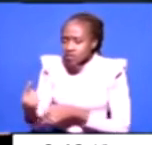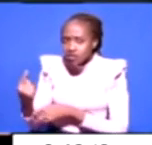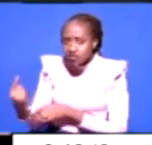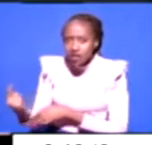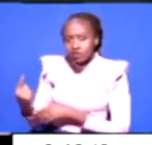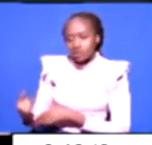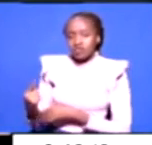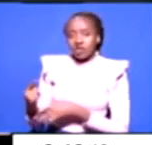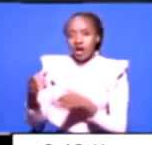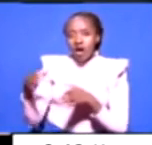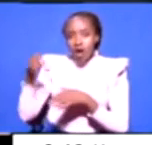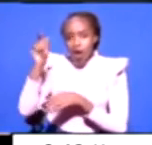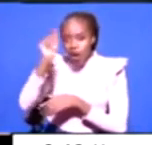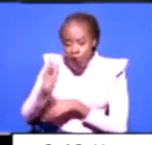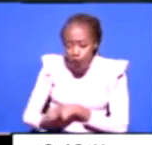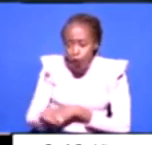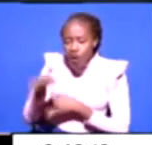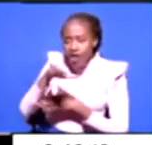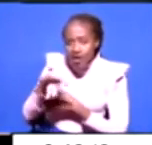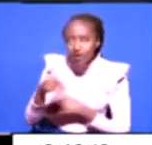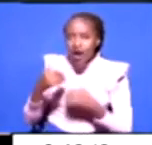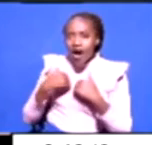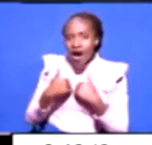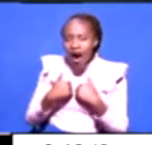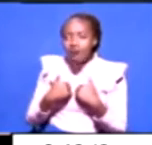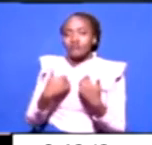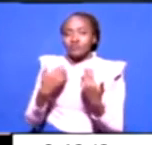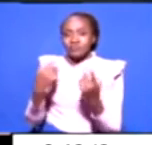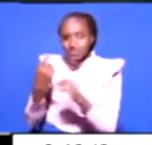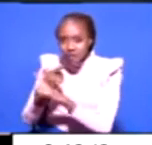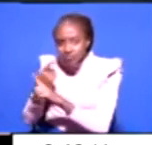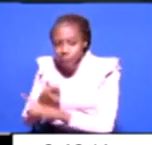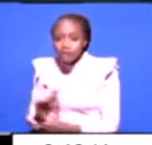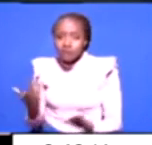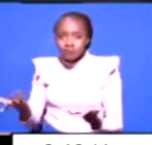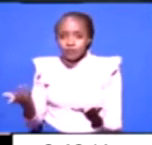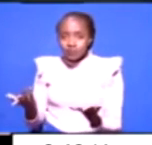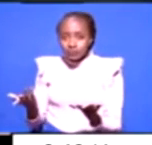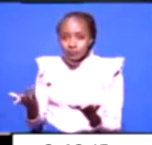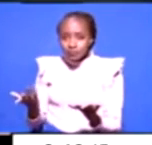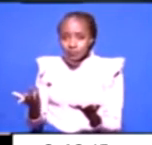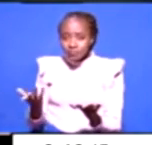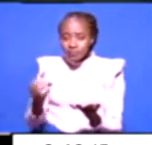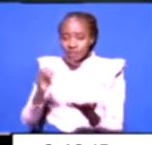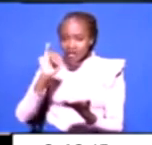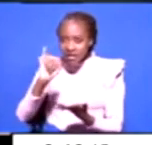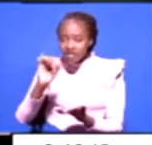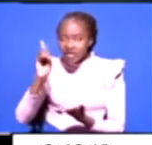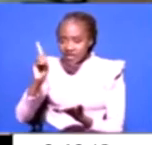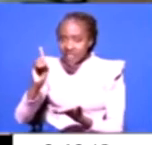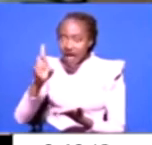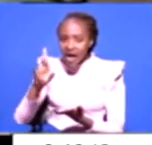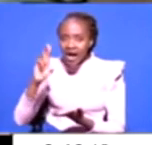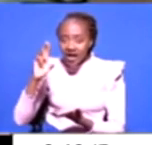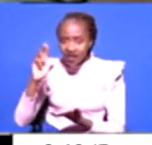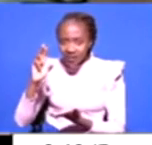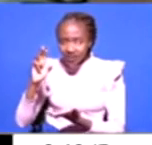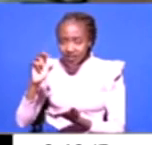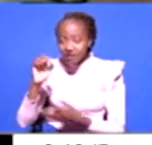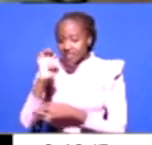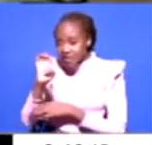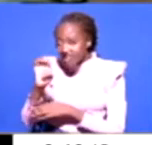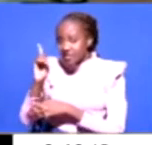mashinani tumeweka hivi vitengo vya EDRC internal dispute resolution